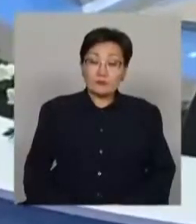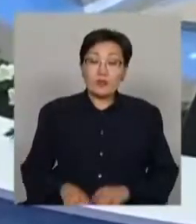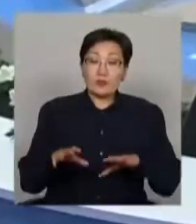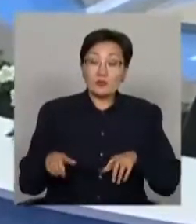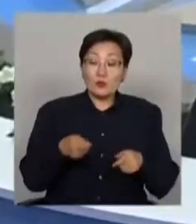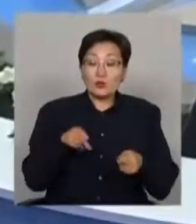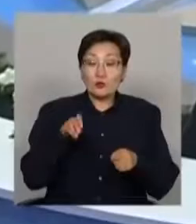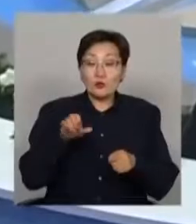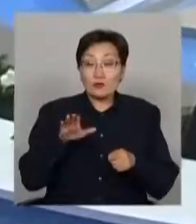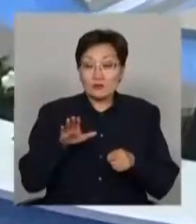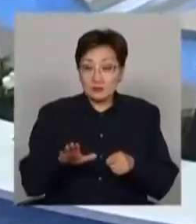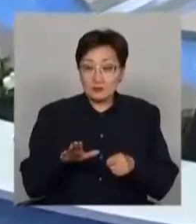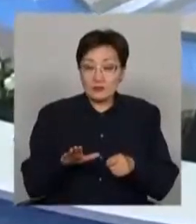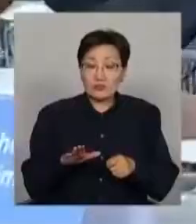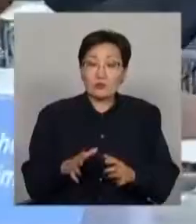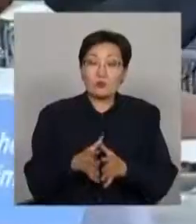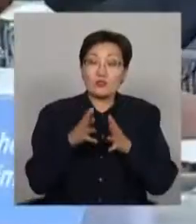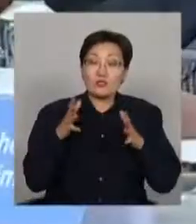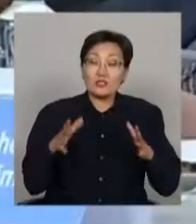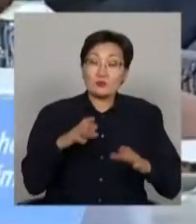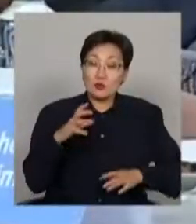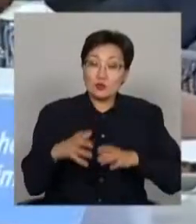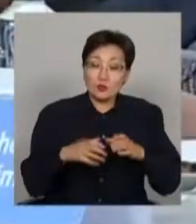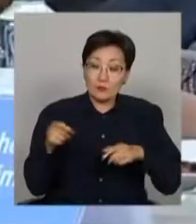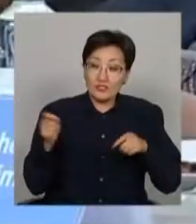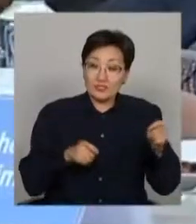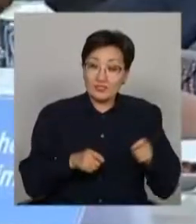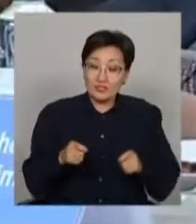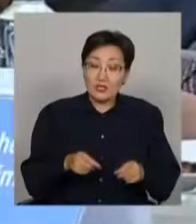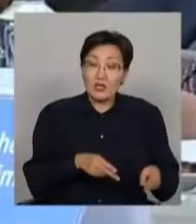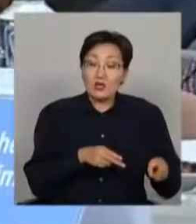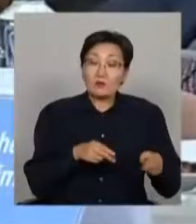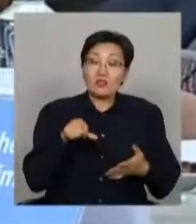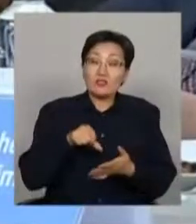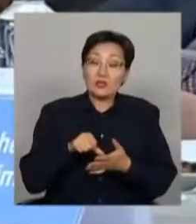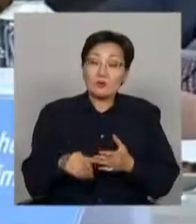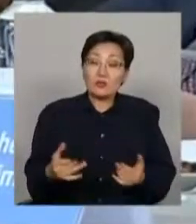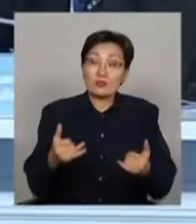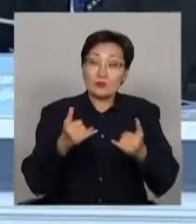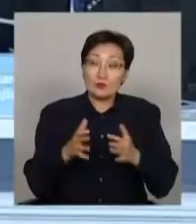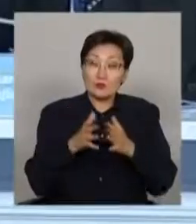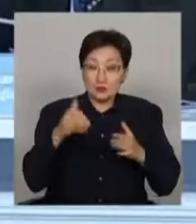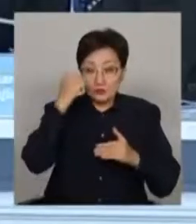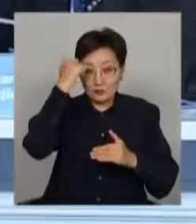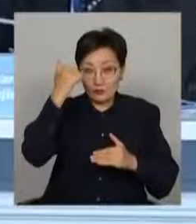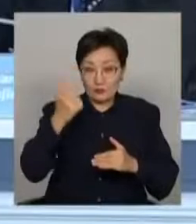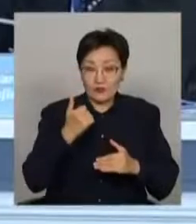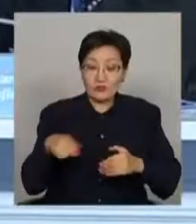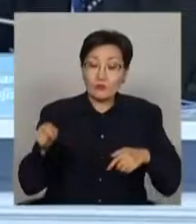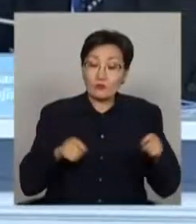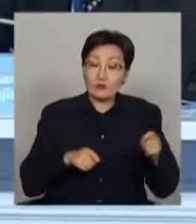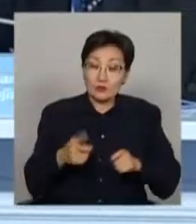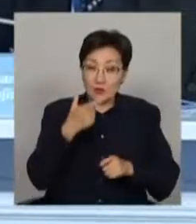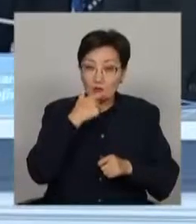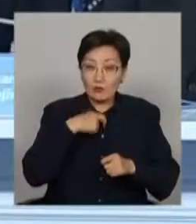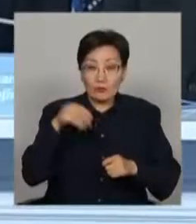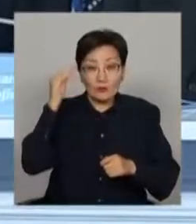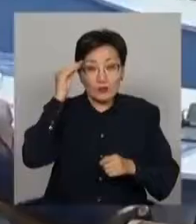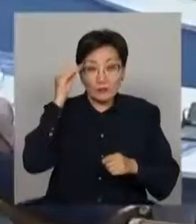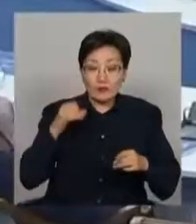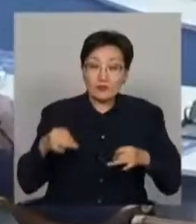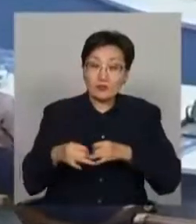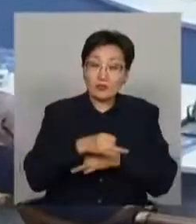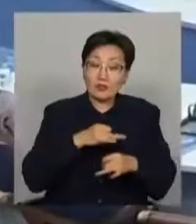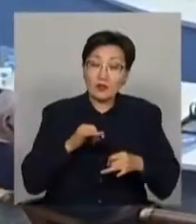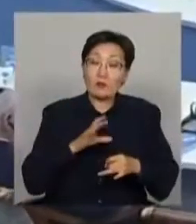Президент Қасым Жомарт Тоқаев ауқымды халықаралық жиынға келген барлық қонақтарға алғысын айтып, съезде салиқалы ой-пікірлер болғанын